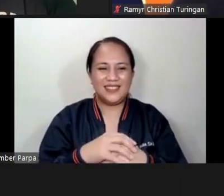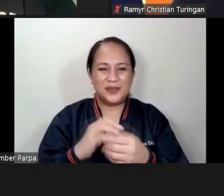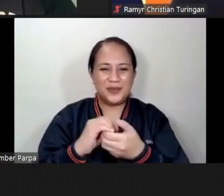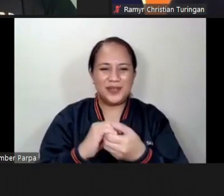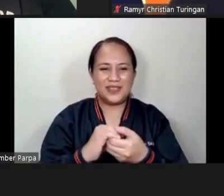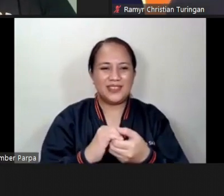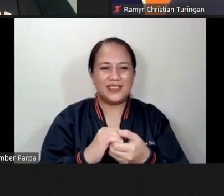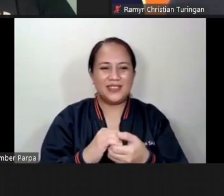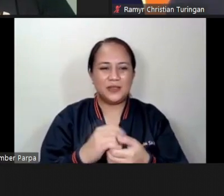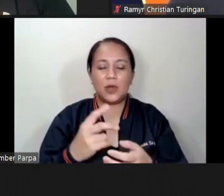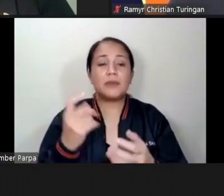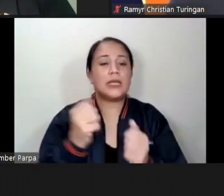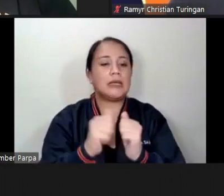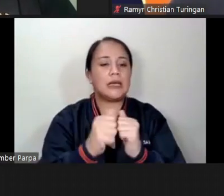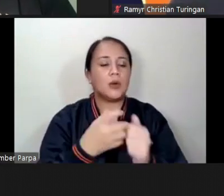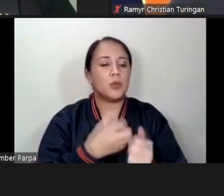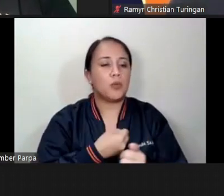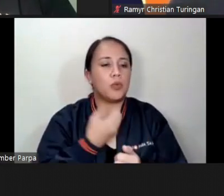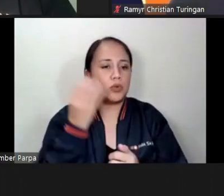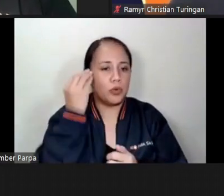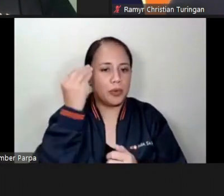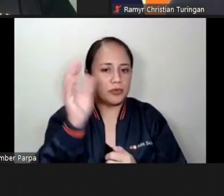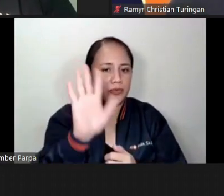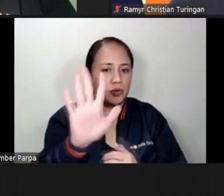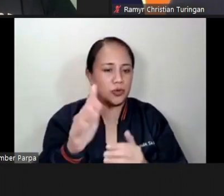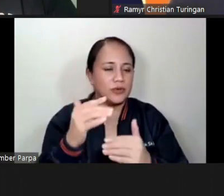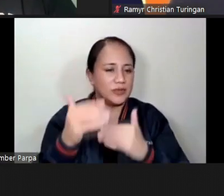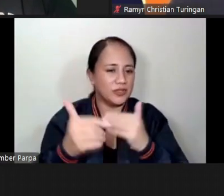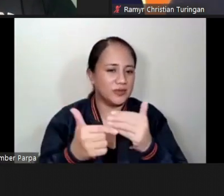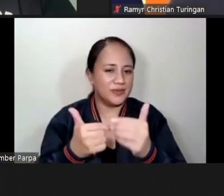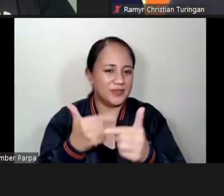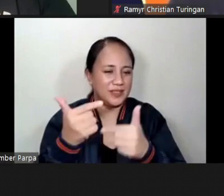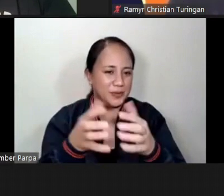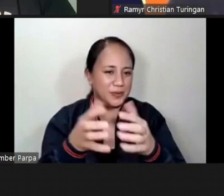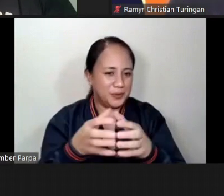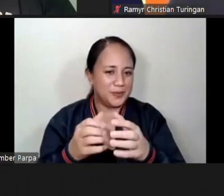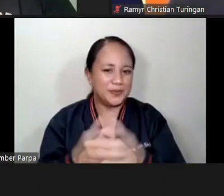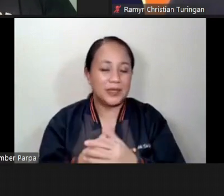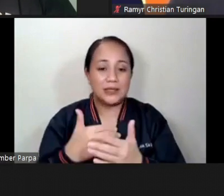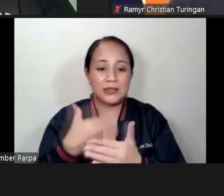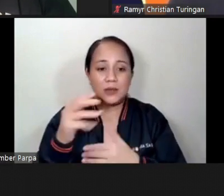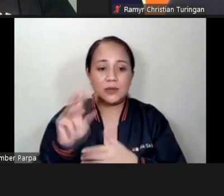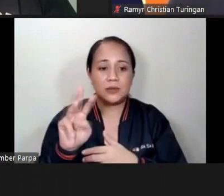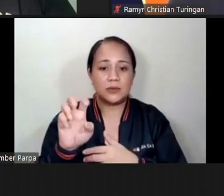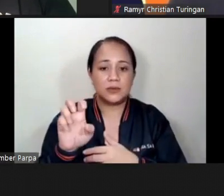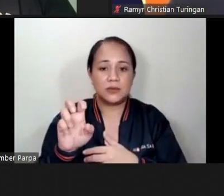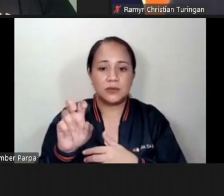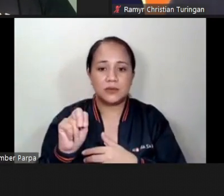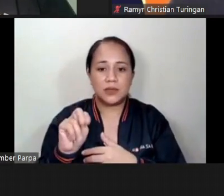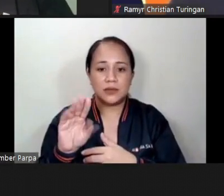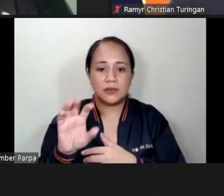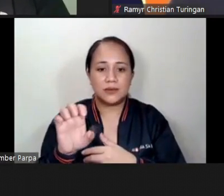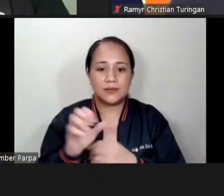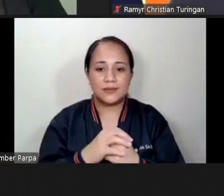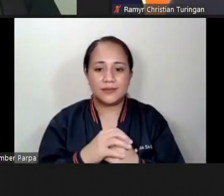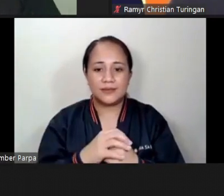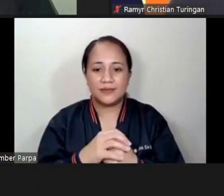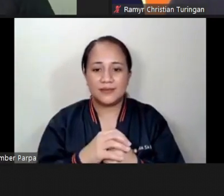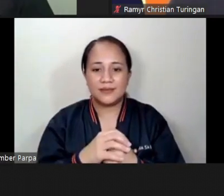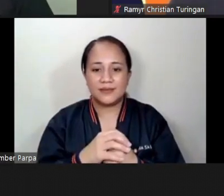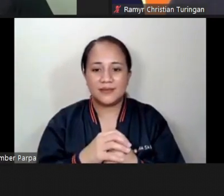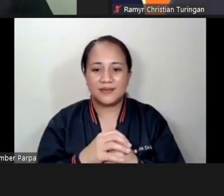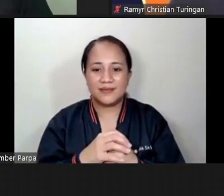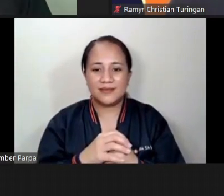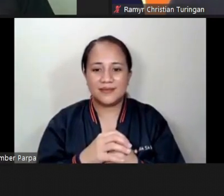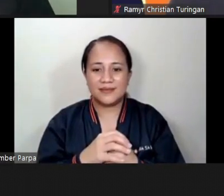Like voicing out your opinion for your generation. Thank you, Angelo. Now, Wenz. So, ayun po, no,